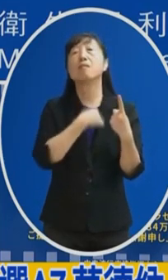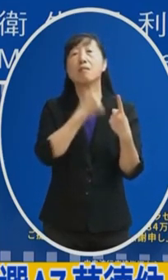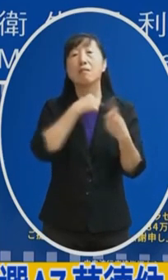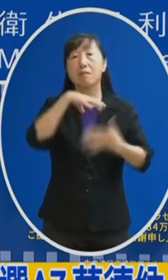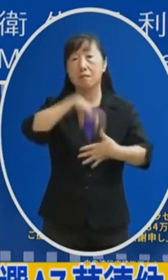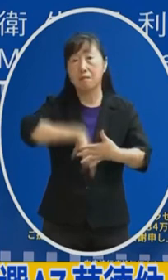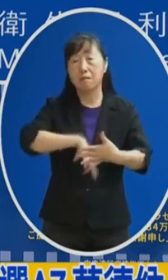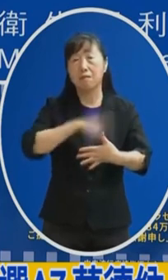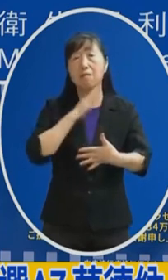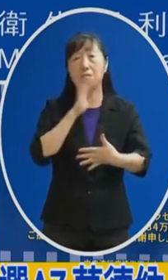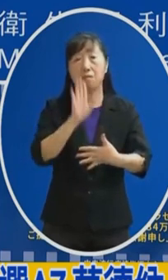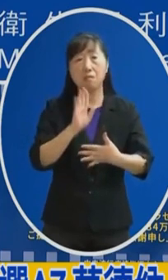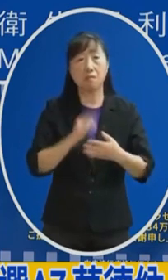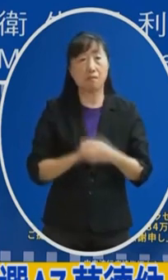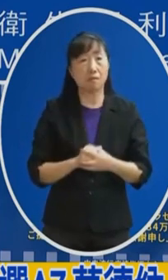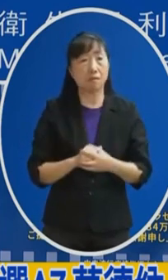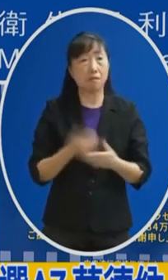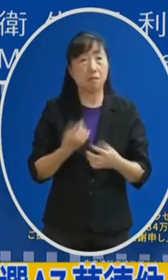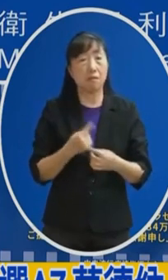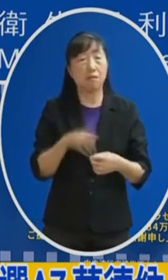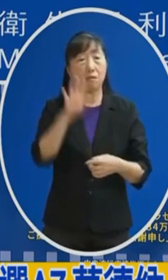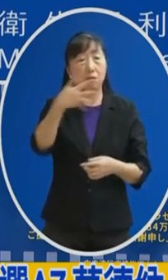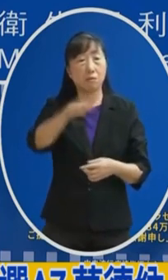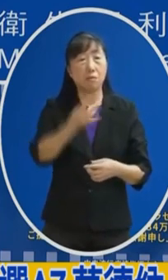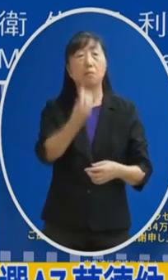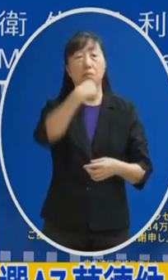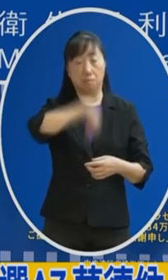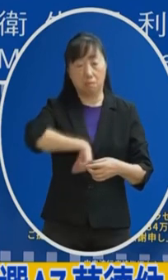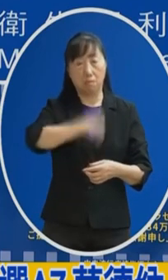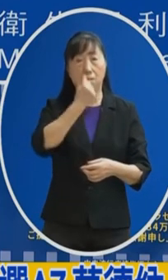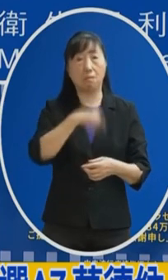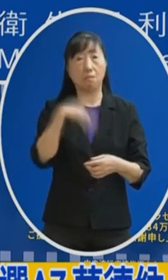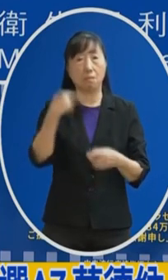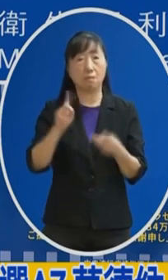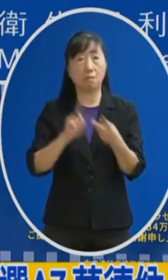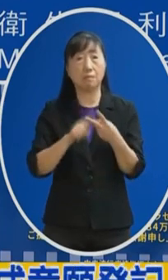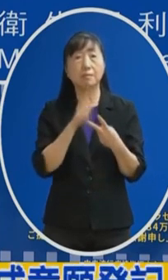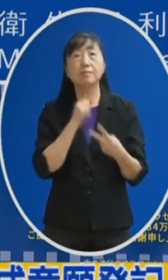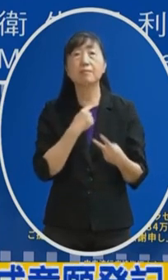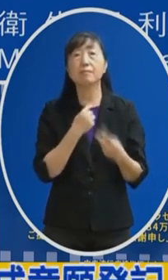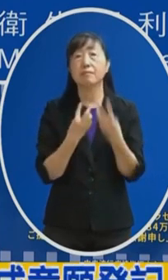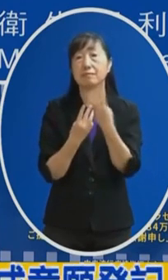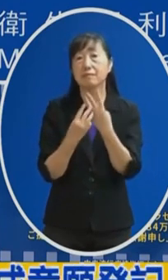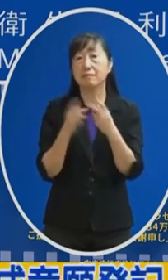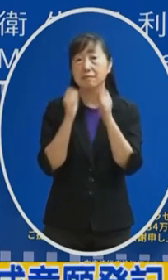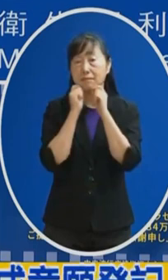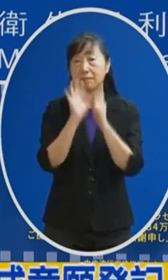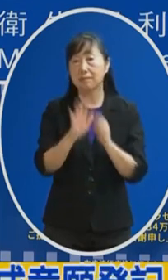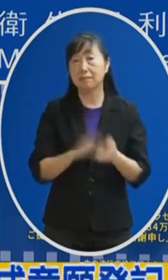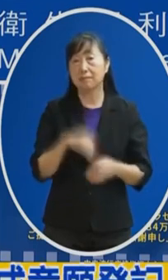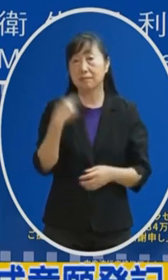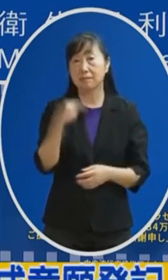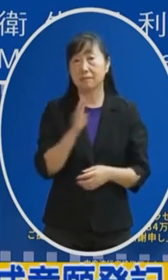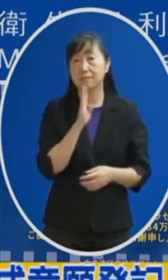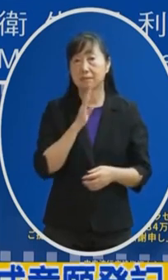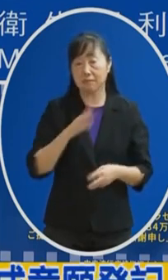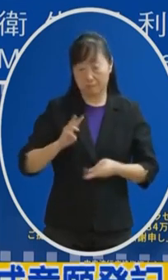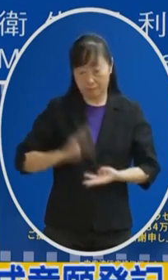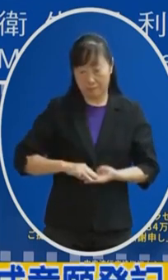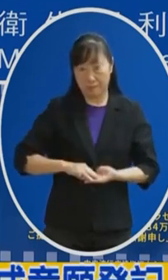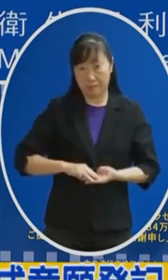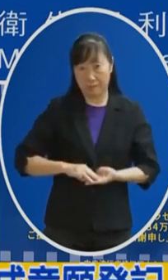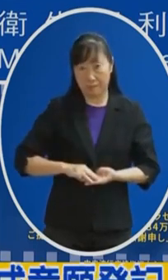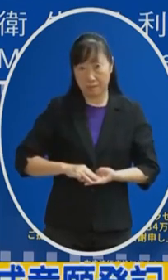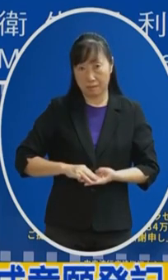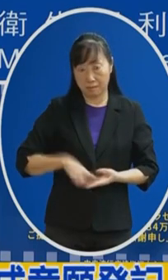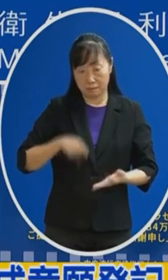管灌倒流液体，那1例有咽喉炎，1例是胃穿孔并